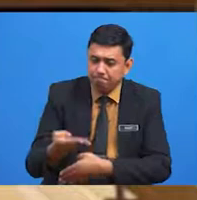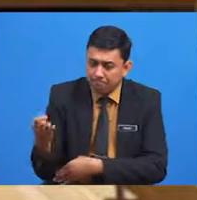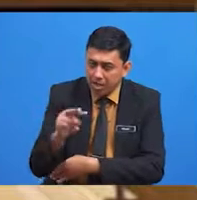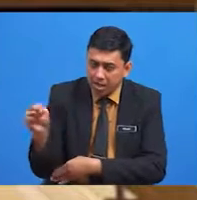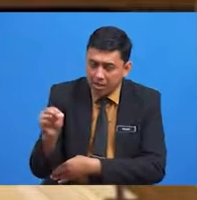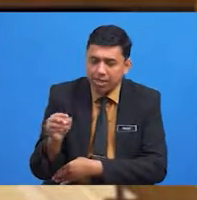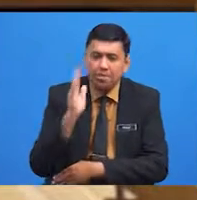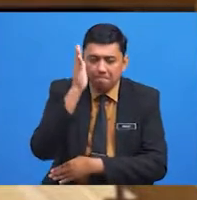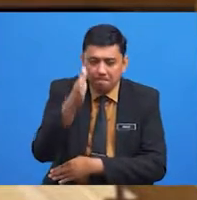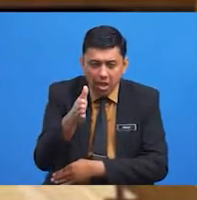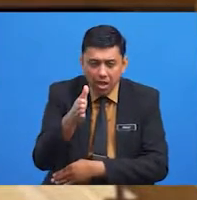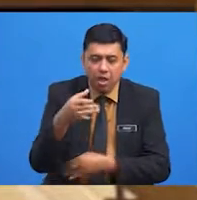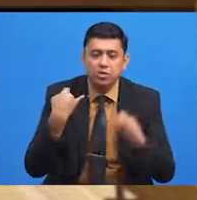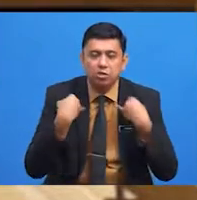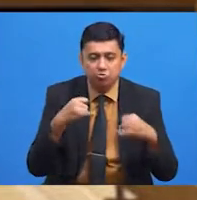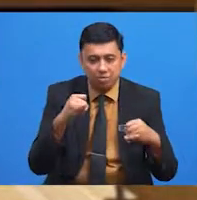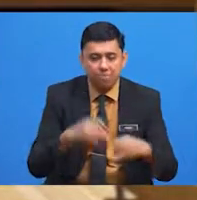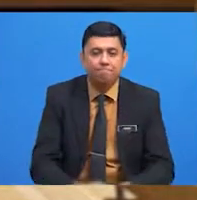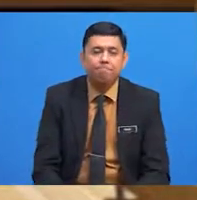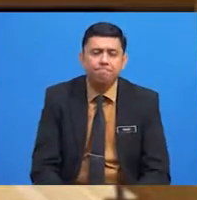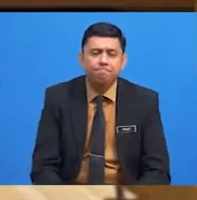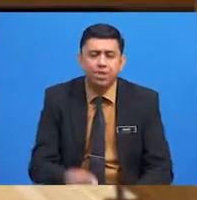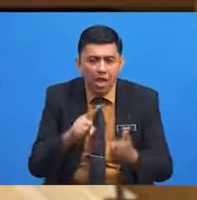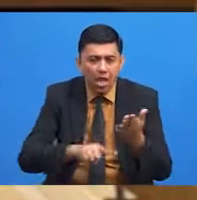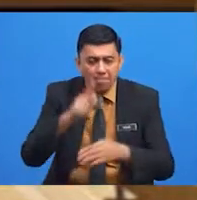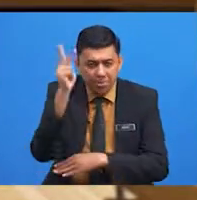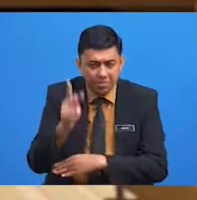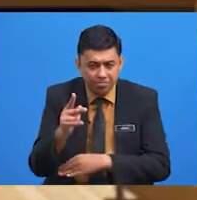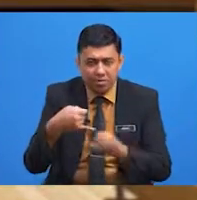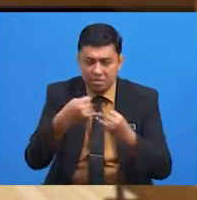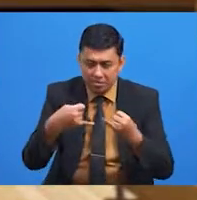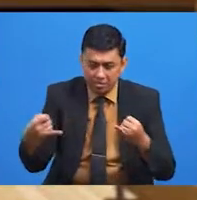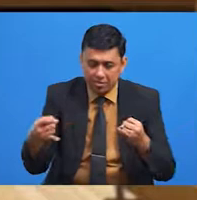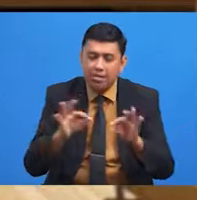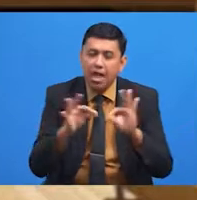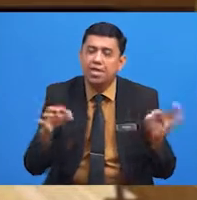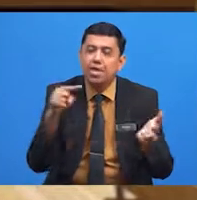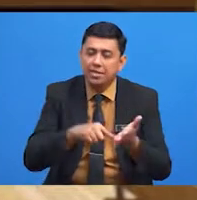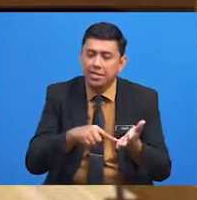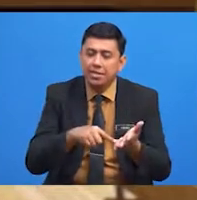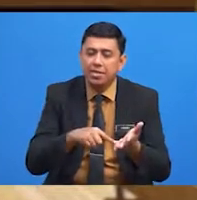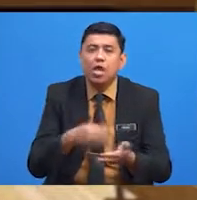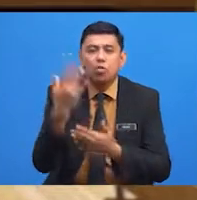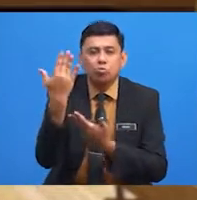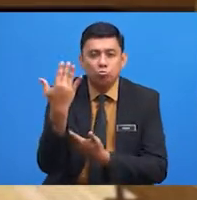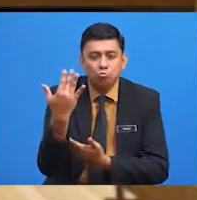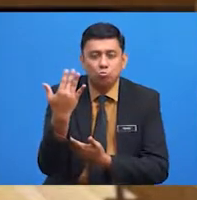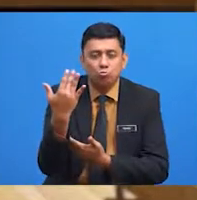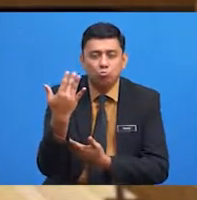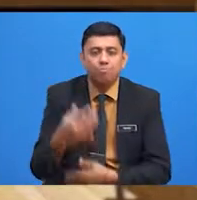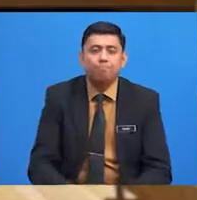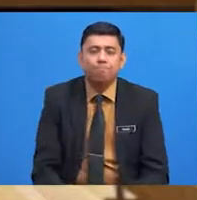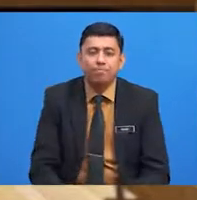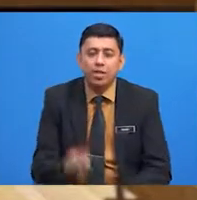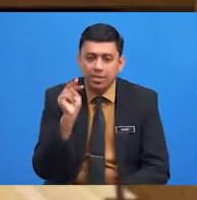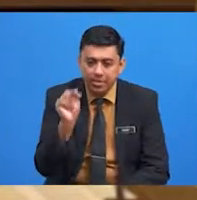akan dijual. Tahukah pelajar apakah jenis ayat ini? Tunggu,